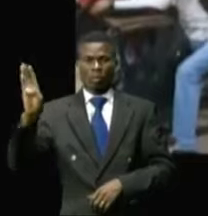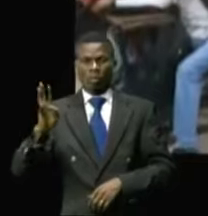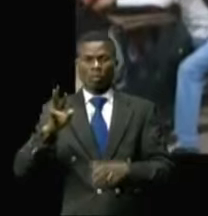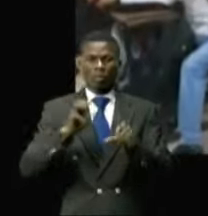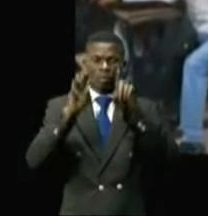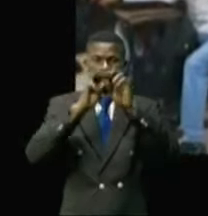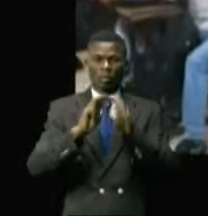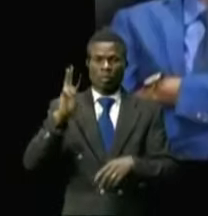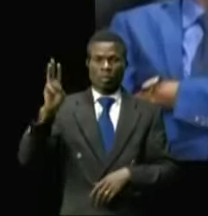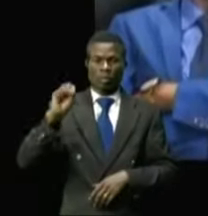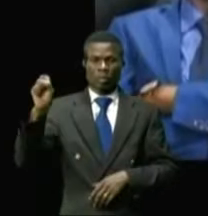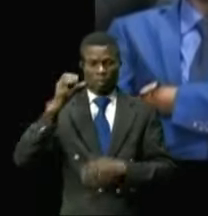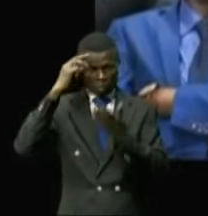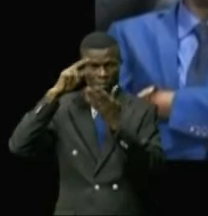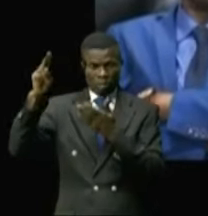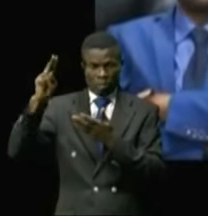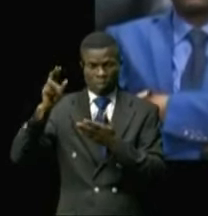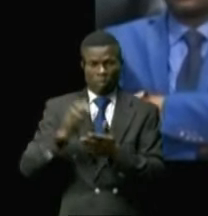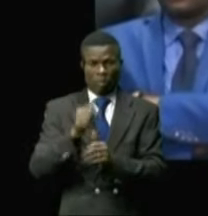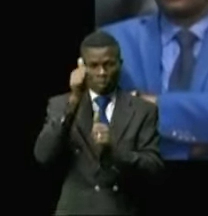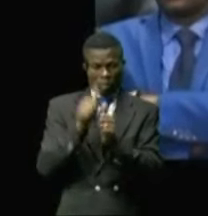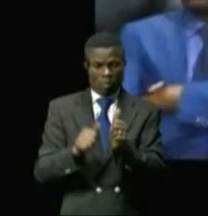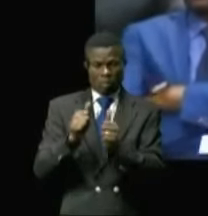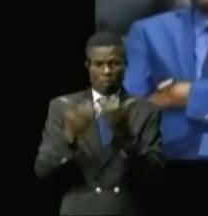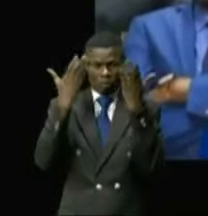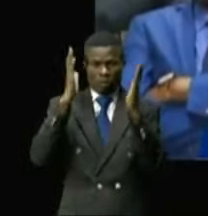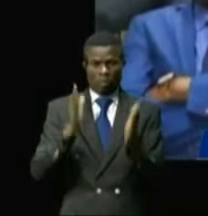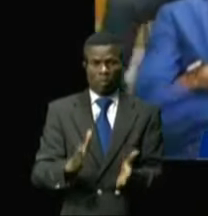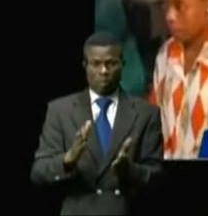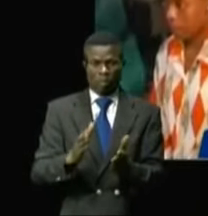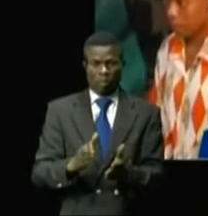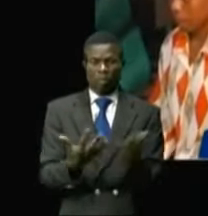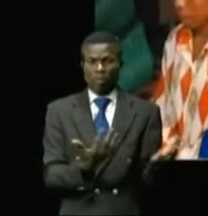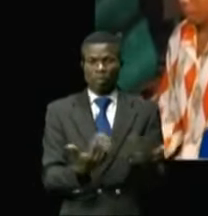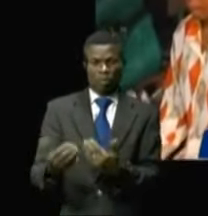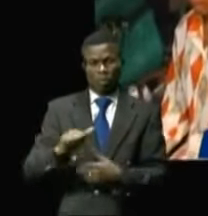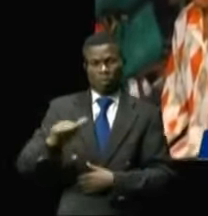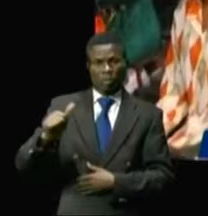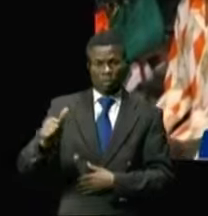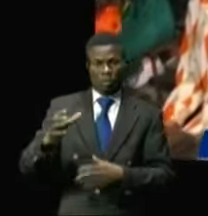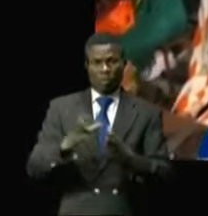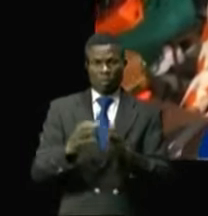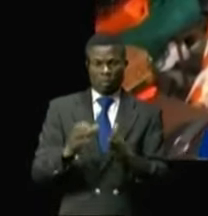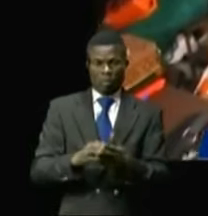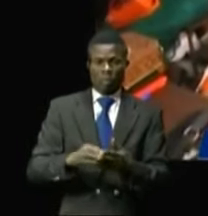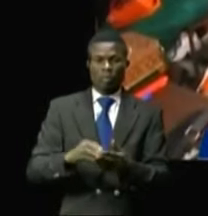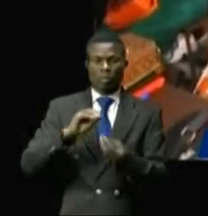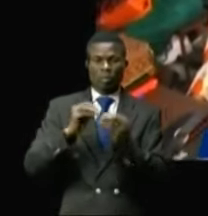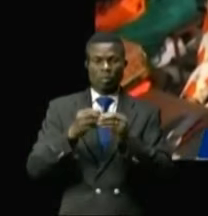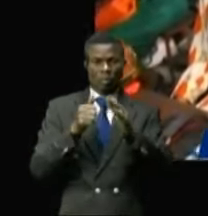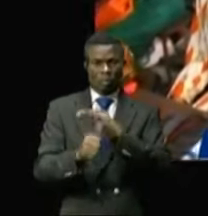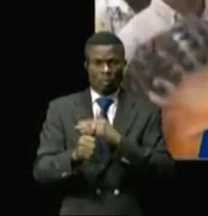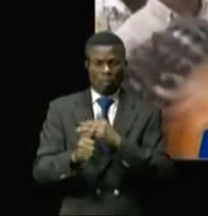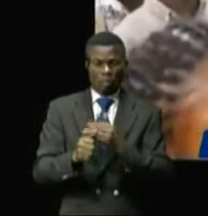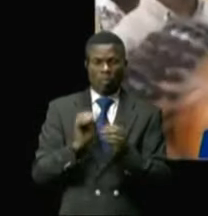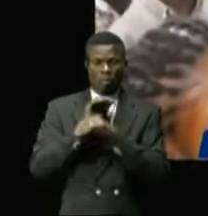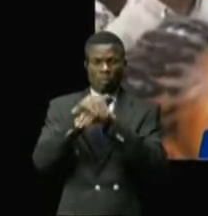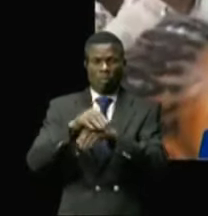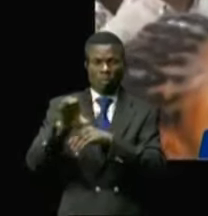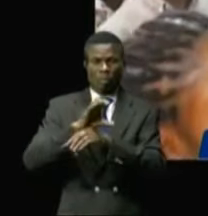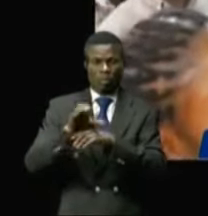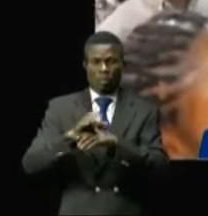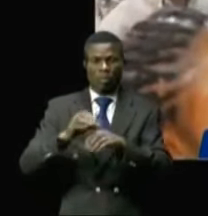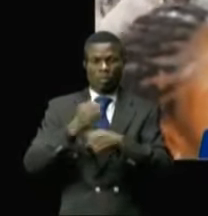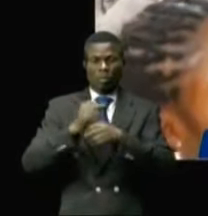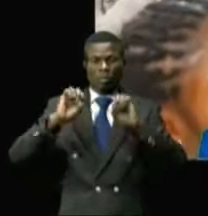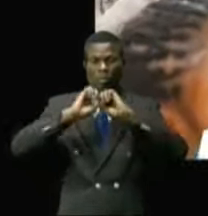Web Campus, dont chaque étudiant aura un logiciel avec mot de passe pour suivre les cours